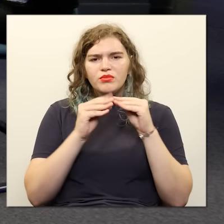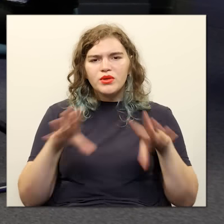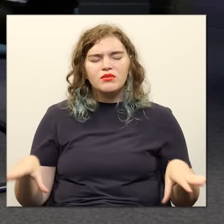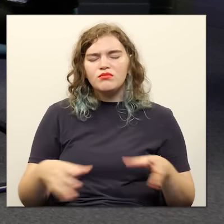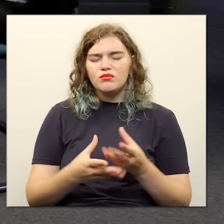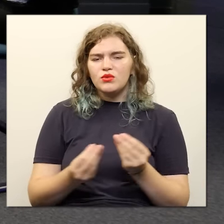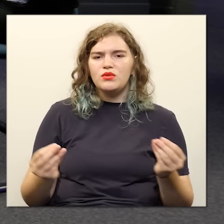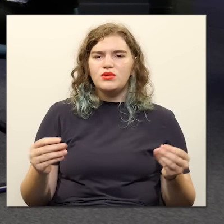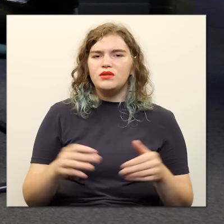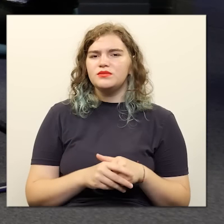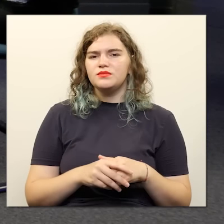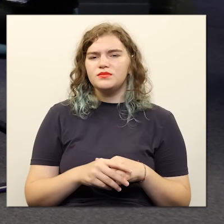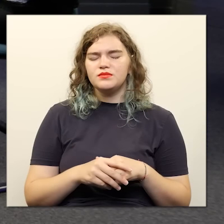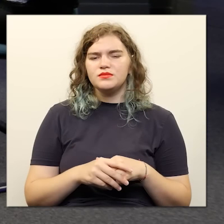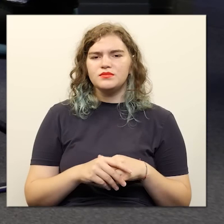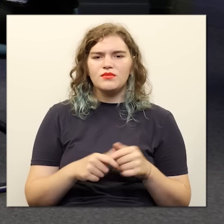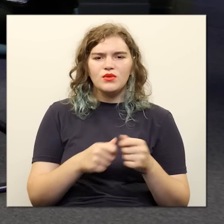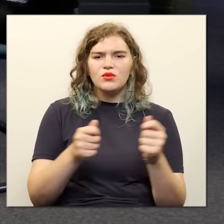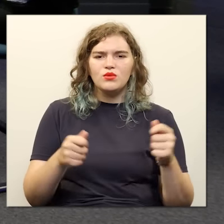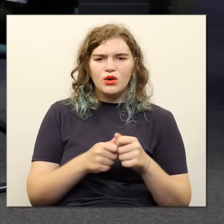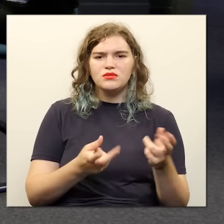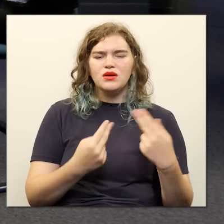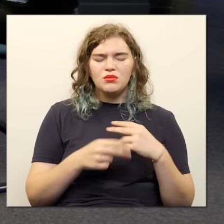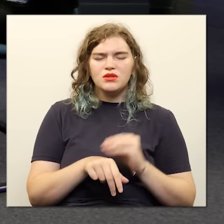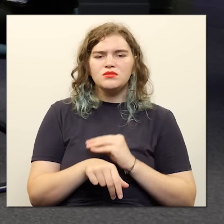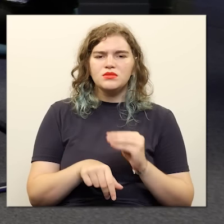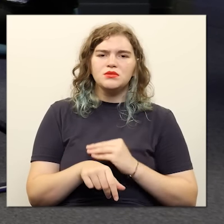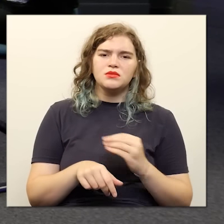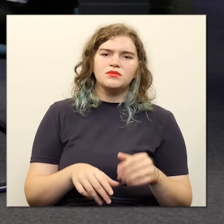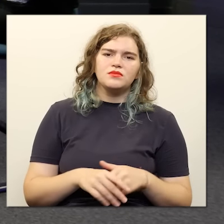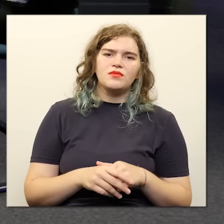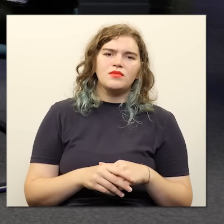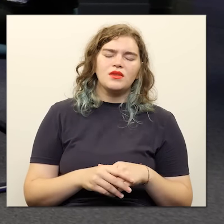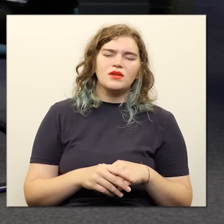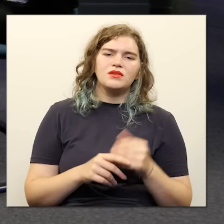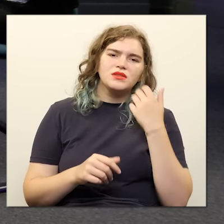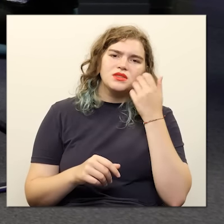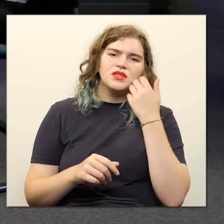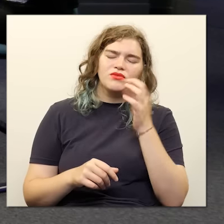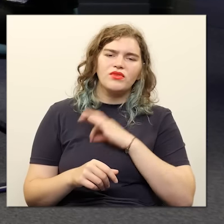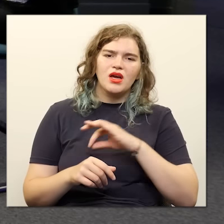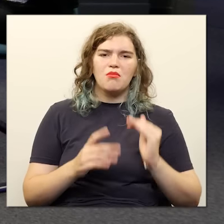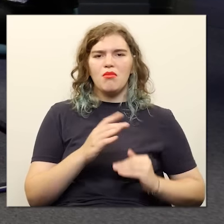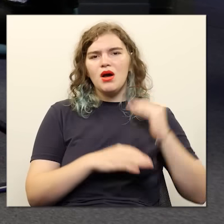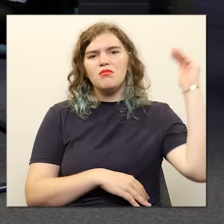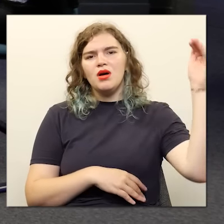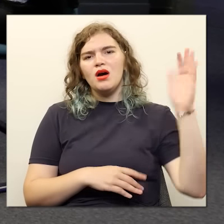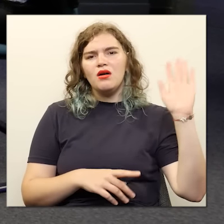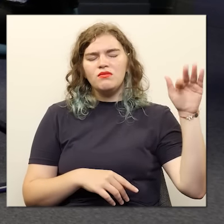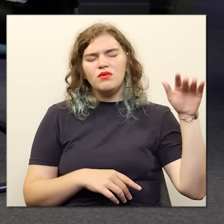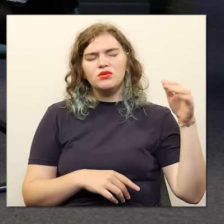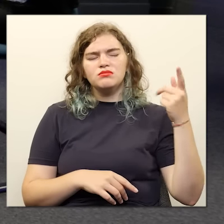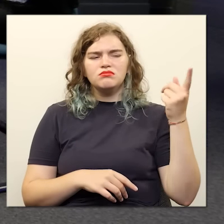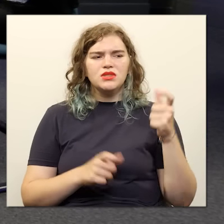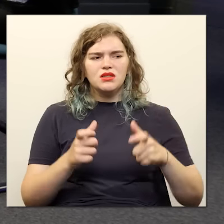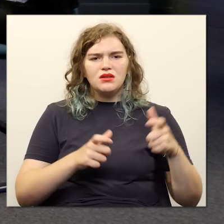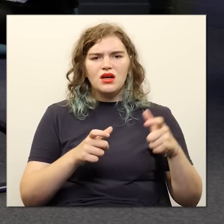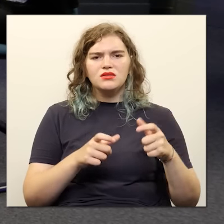întorc. Toate se întorc înapoi. Toate, toate. Eram când fiica mea cea mai mare a fost în